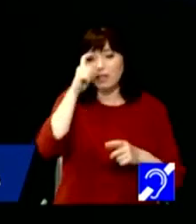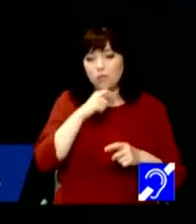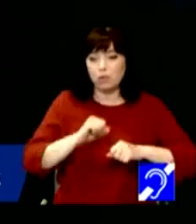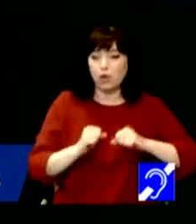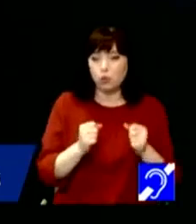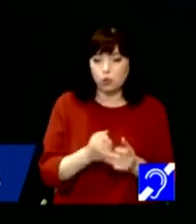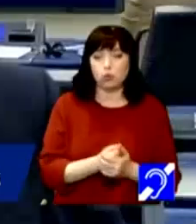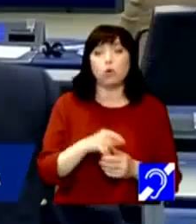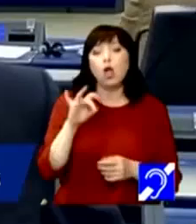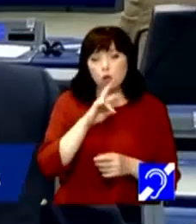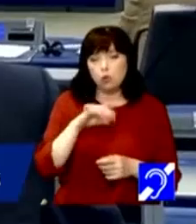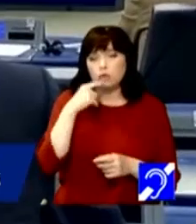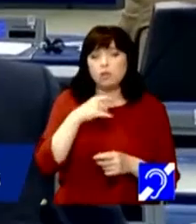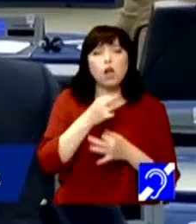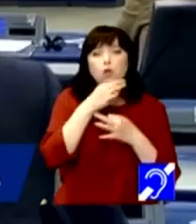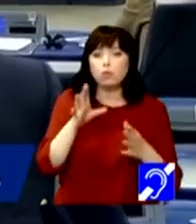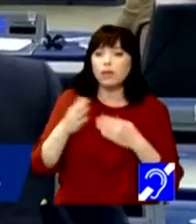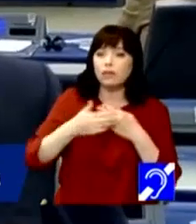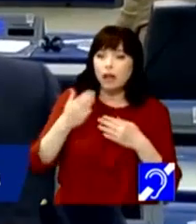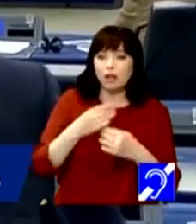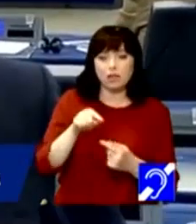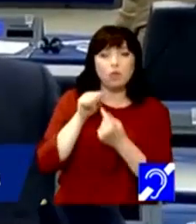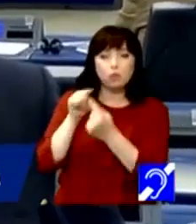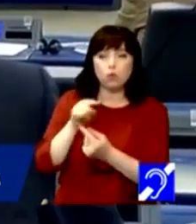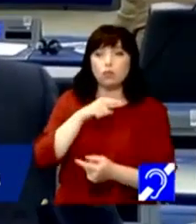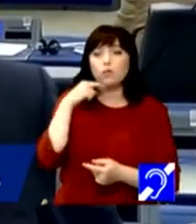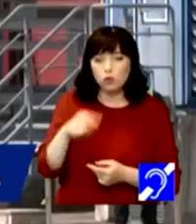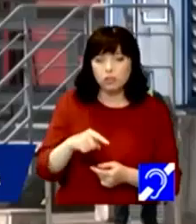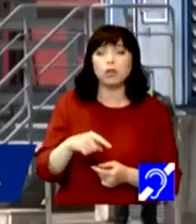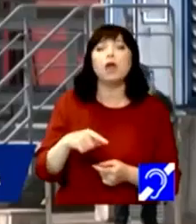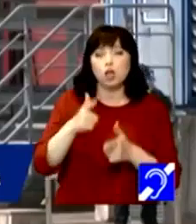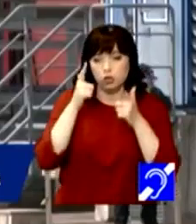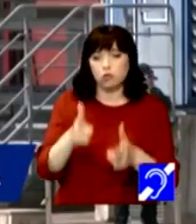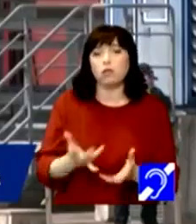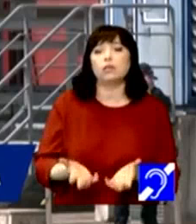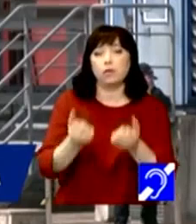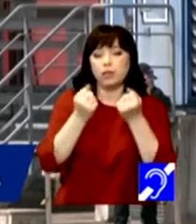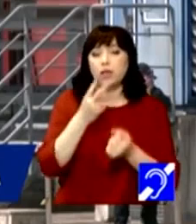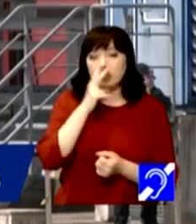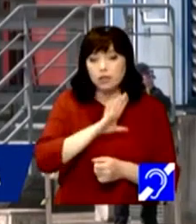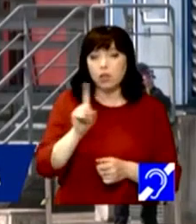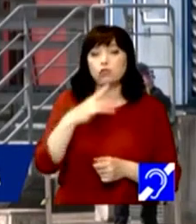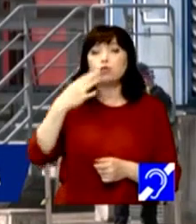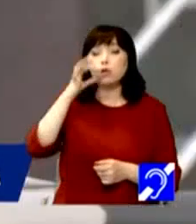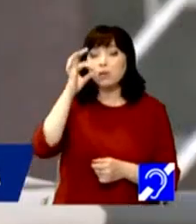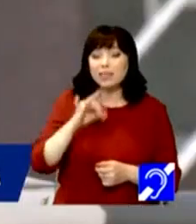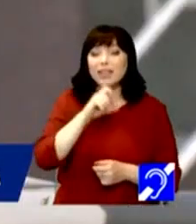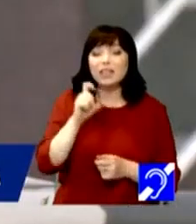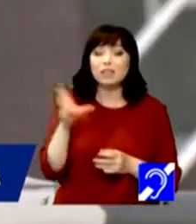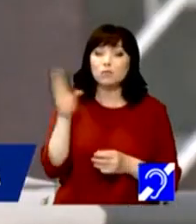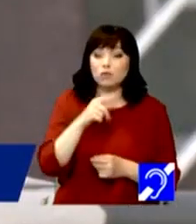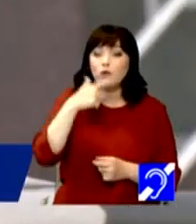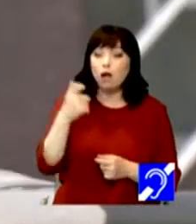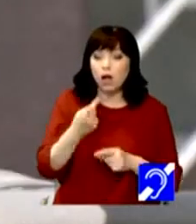s-a angajat să sprijine toate sancțiunile europene la adresa sectorului energetic rusesc, în pofida faptului că 40% din importurile de